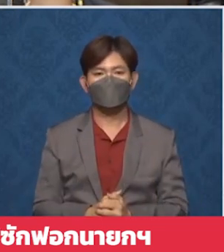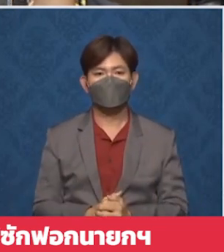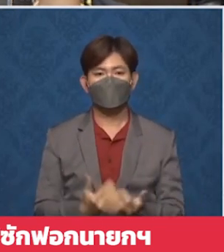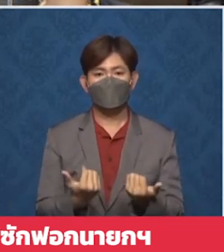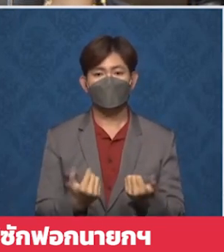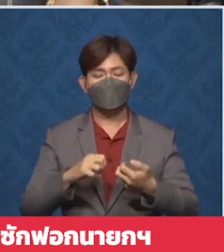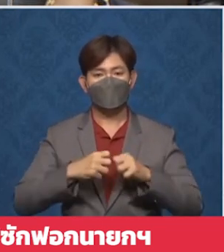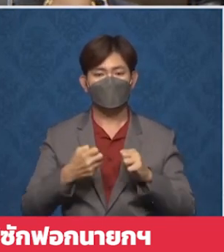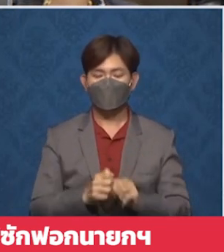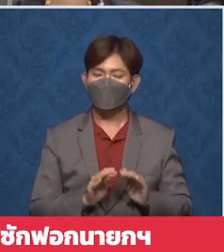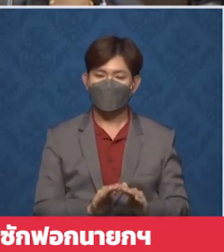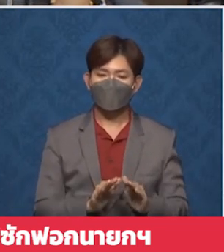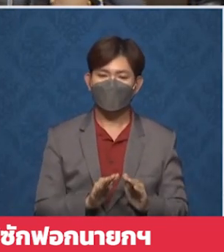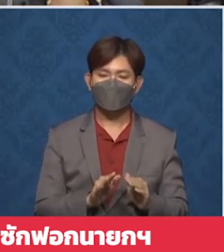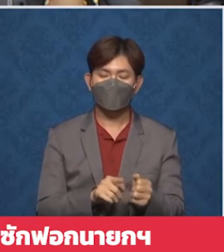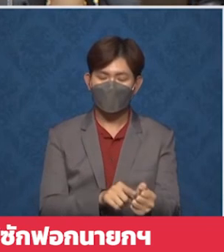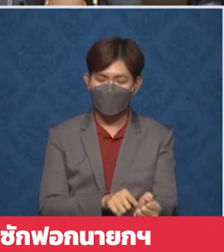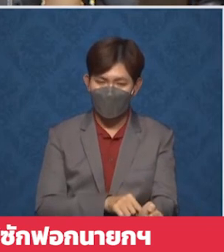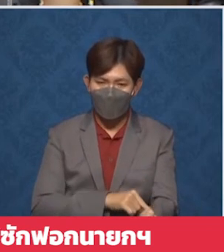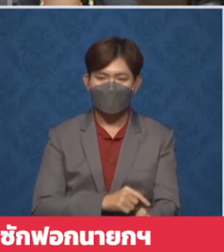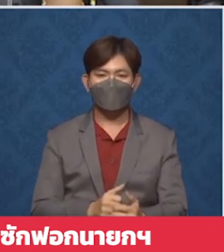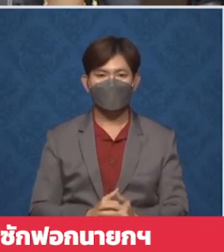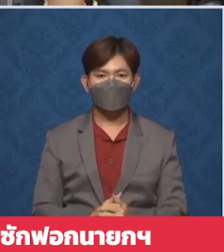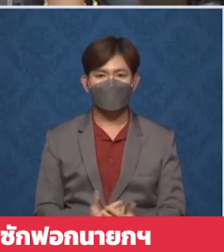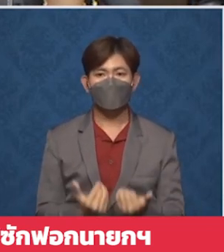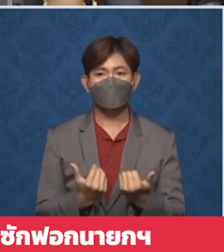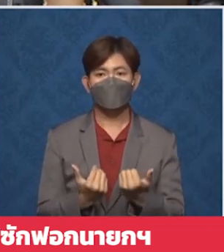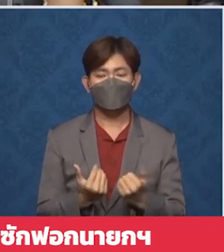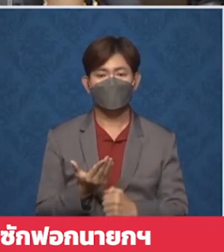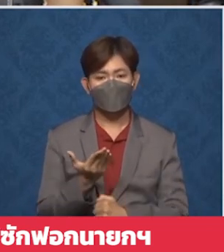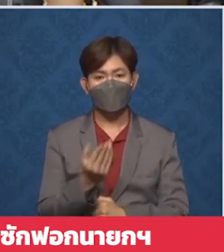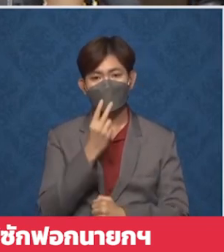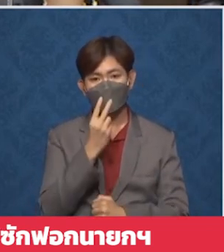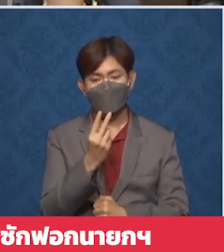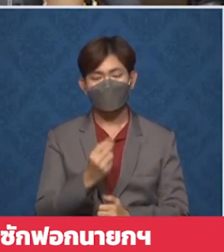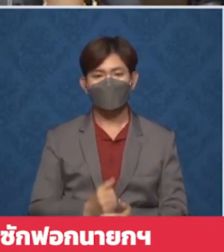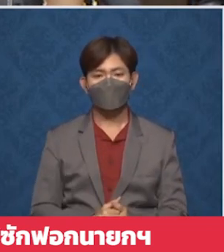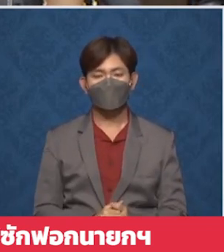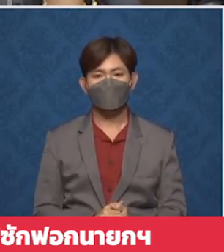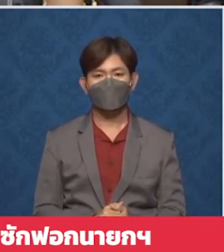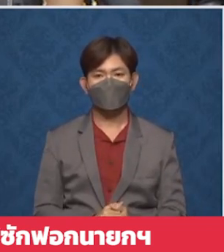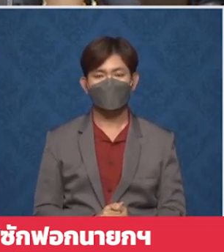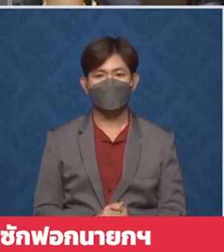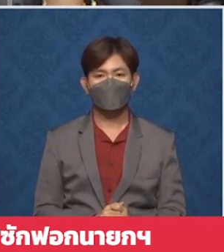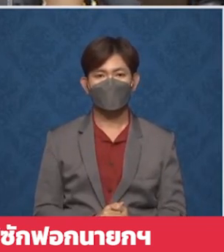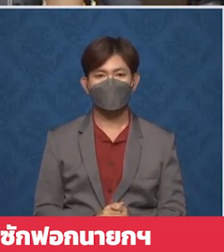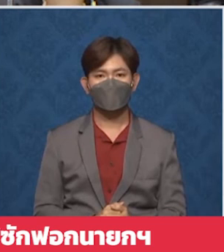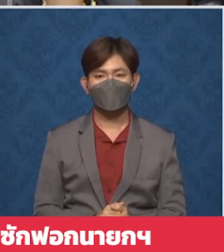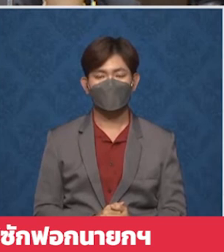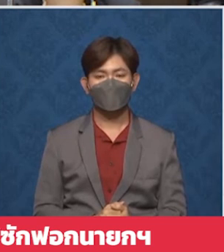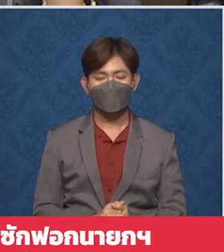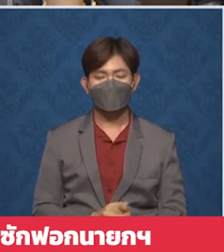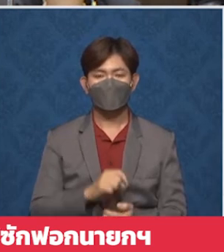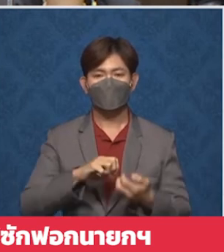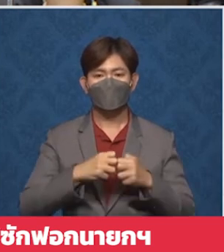พลเอกประยุทธ์ไม่ปฏิรูปกระบวนการยุติธรรมเพราะใช้เป็นเครื่องมือทำลายคู่ตรงข้ามหากปฏิรูปจะเกิดการตรวจส